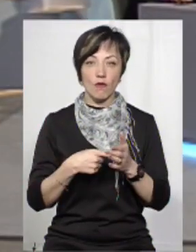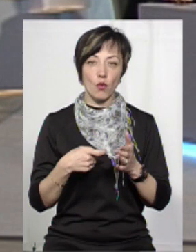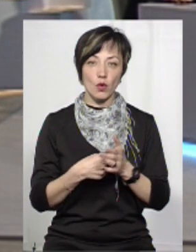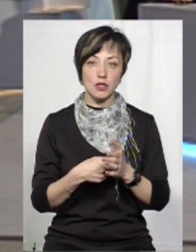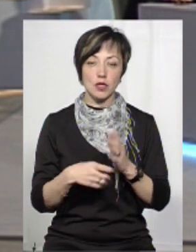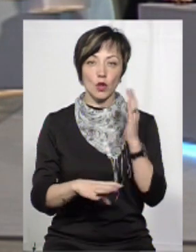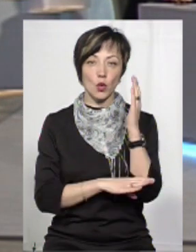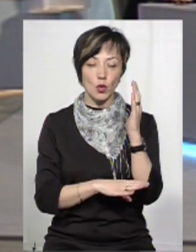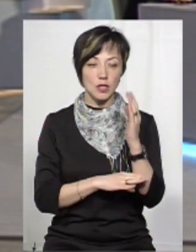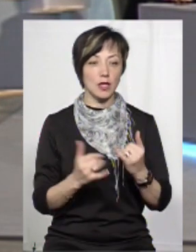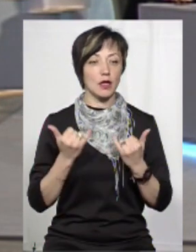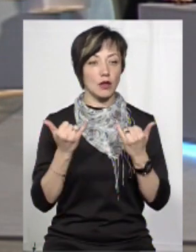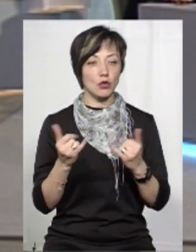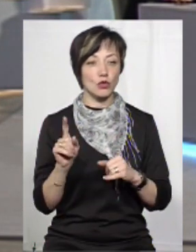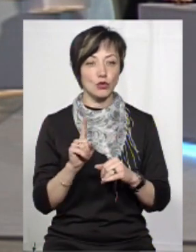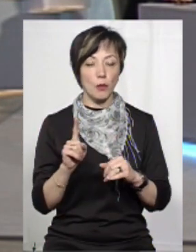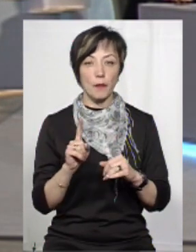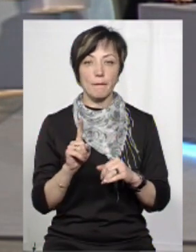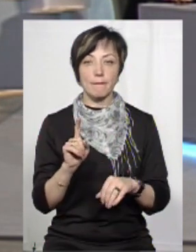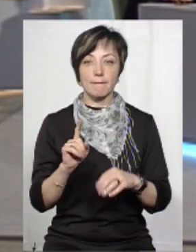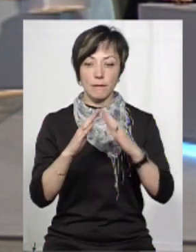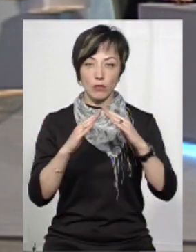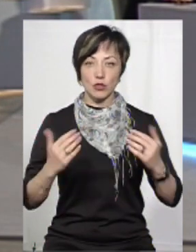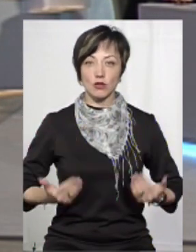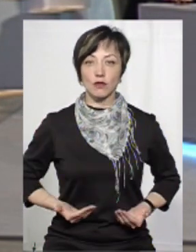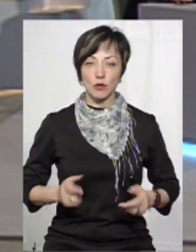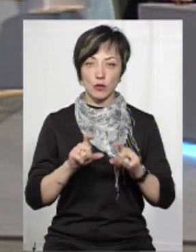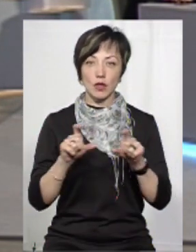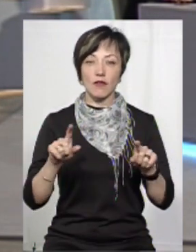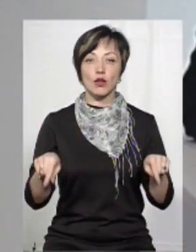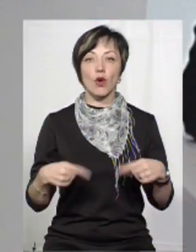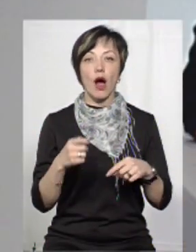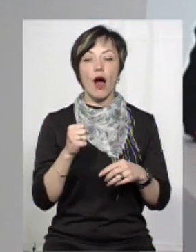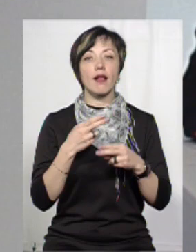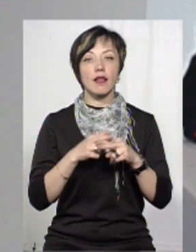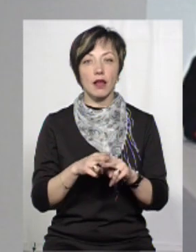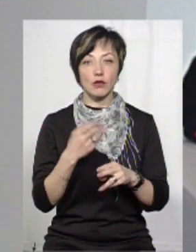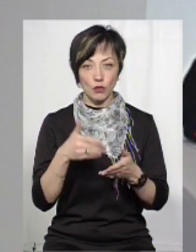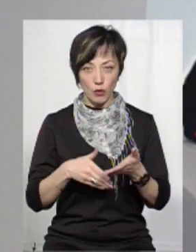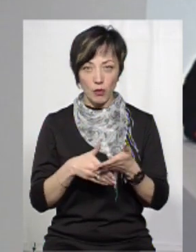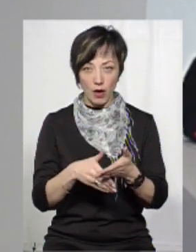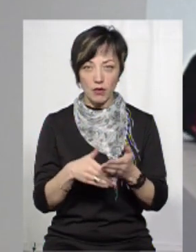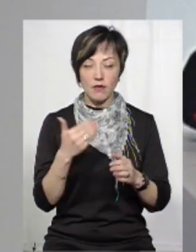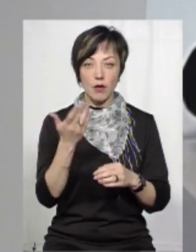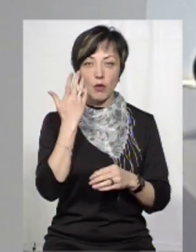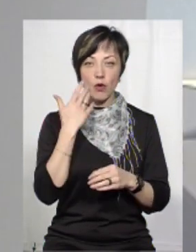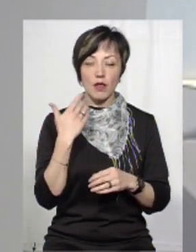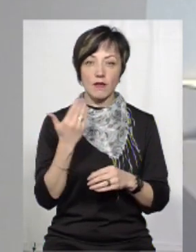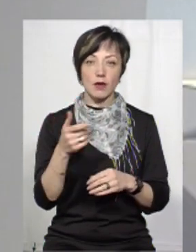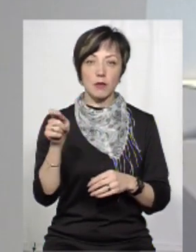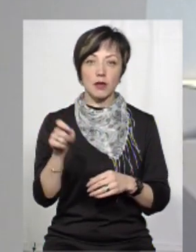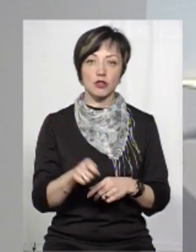гвозді, доски для того, щоб перекривати житлові будинки, об'єкти. Ну, вже відновлювати. Так, а так. Технікою вони допомагають саме вам, коли ви